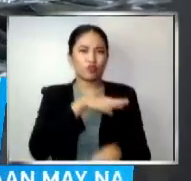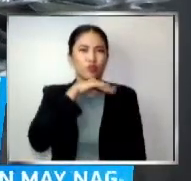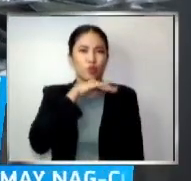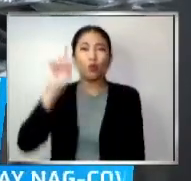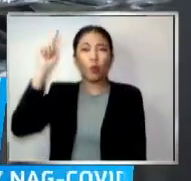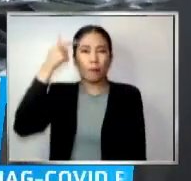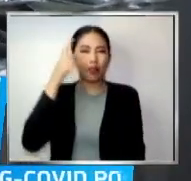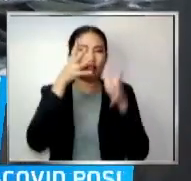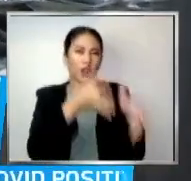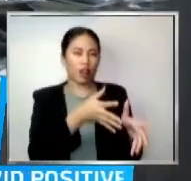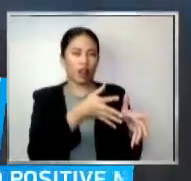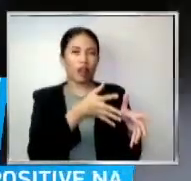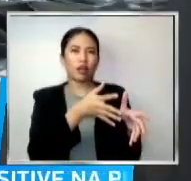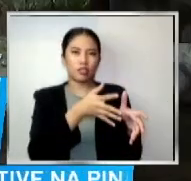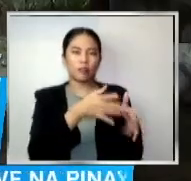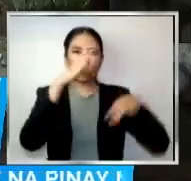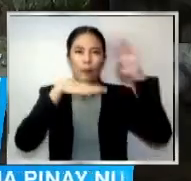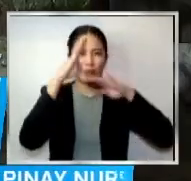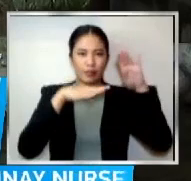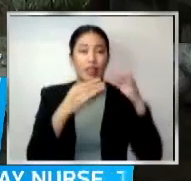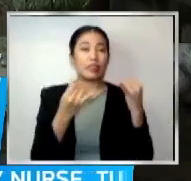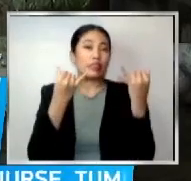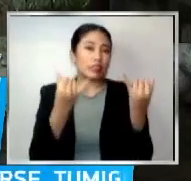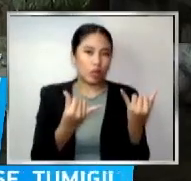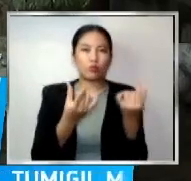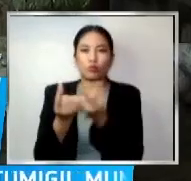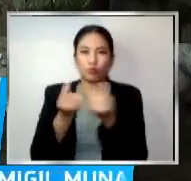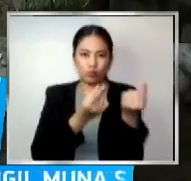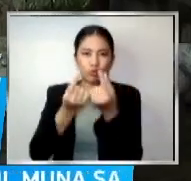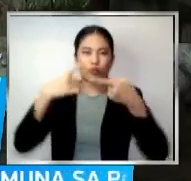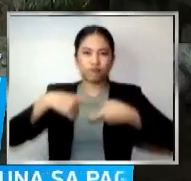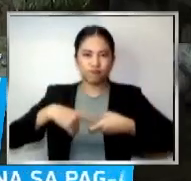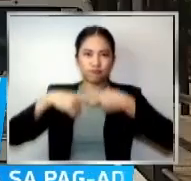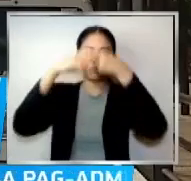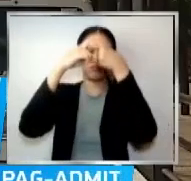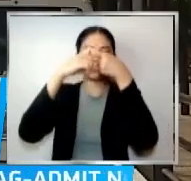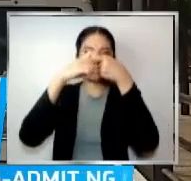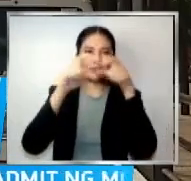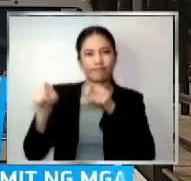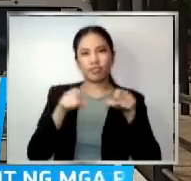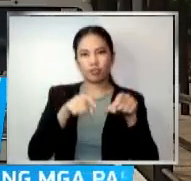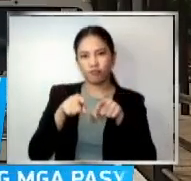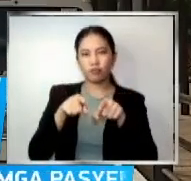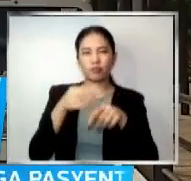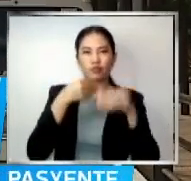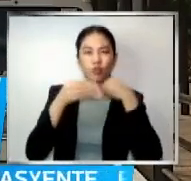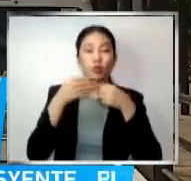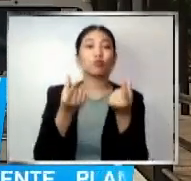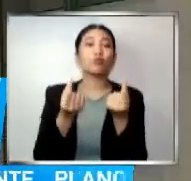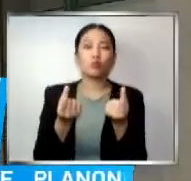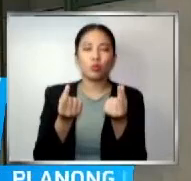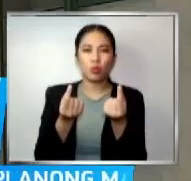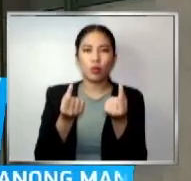kaya bukod sa gagawing boycott sa National Food Security Summit sa May 18, pinag-iisipan na raw nilang isabay ang food